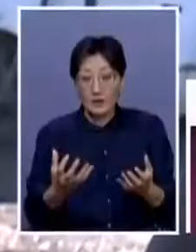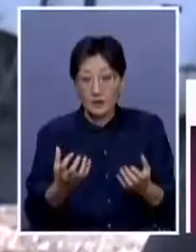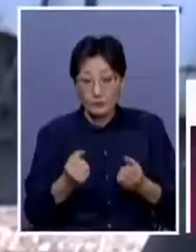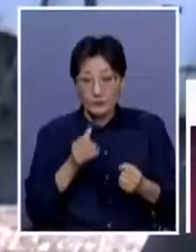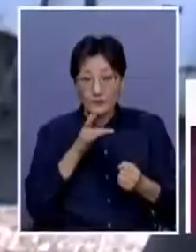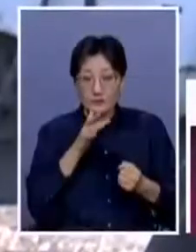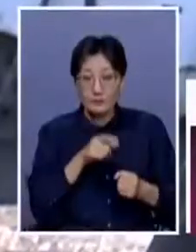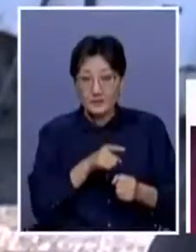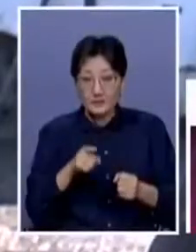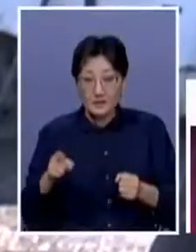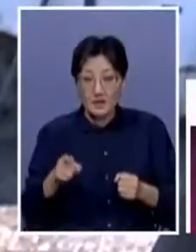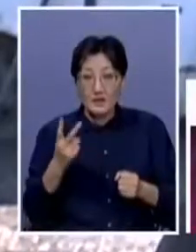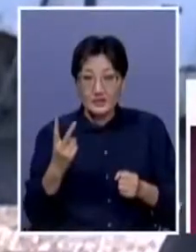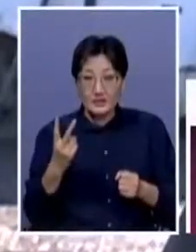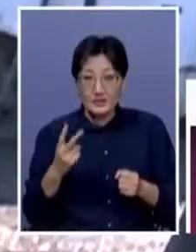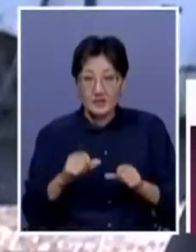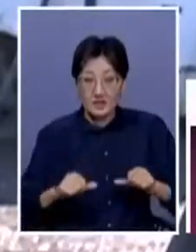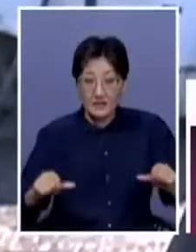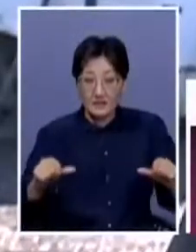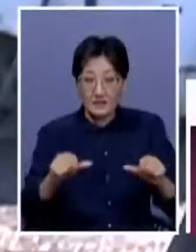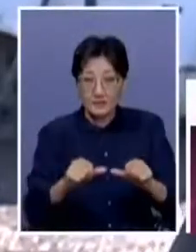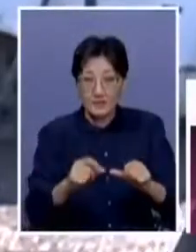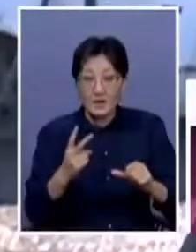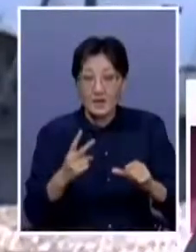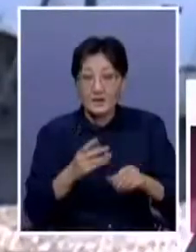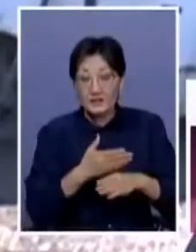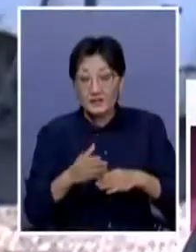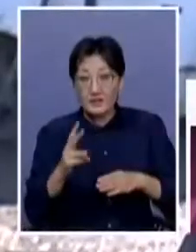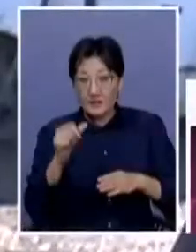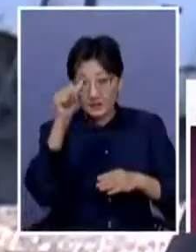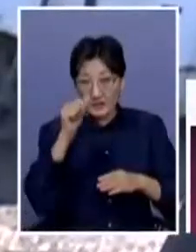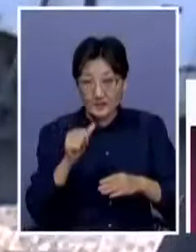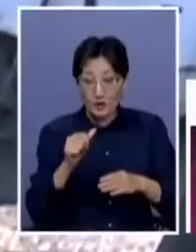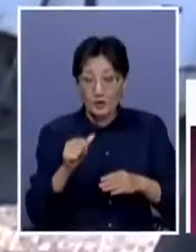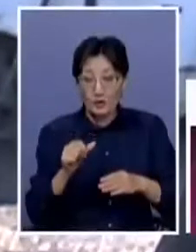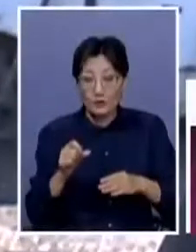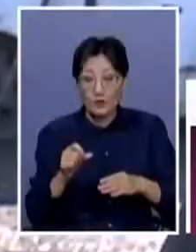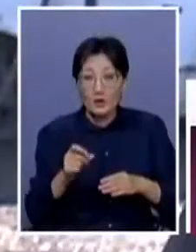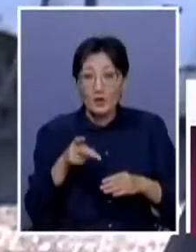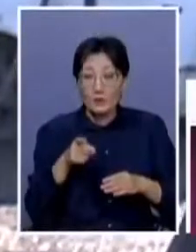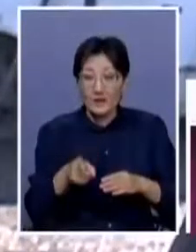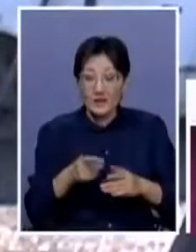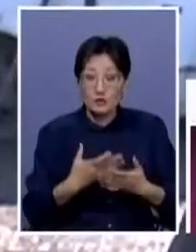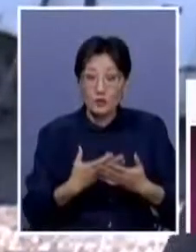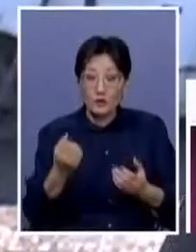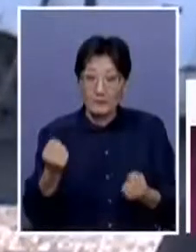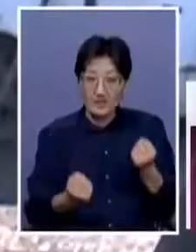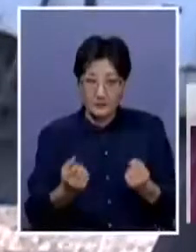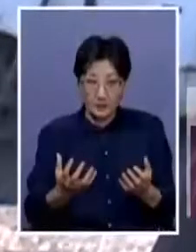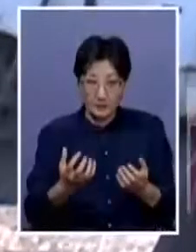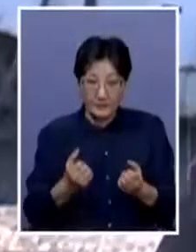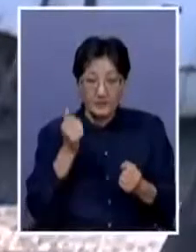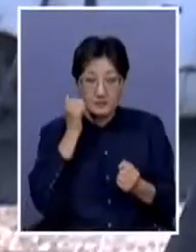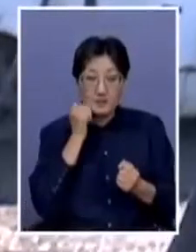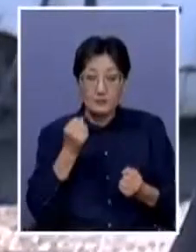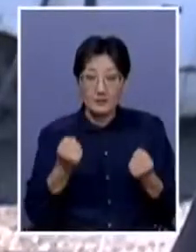біздер екі карантиннен кейін екі айдың көлемінде біздер где-то бір мыңға жуық машина